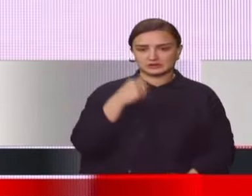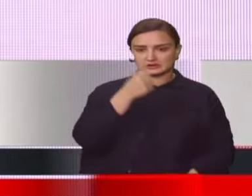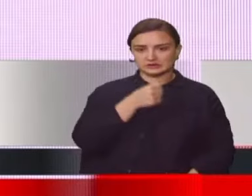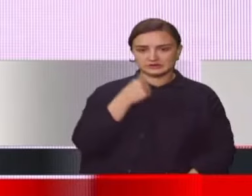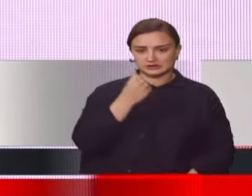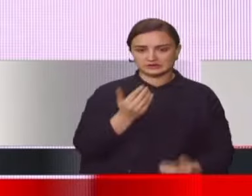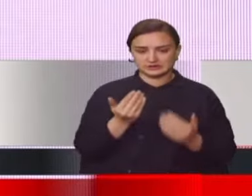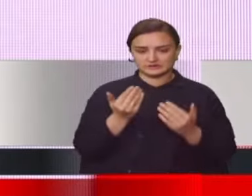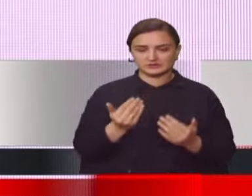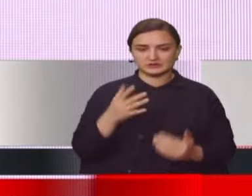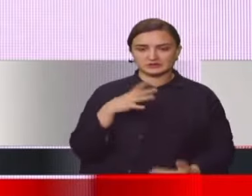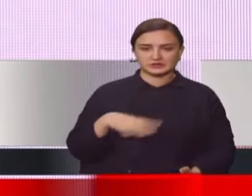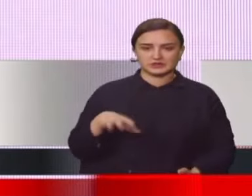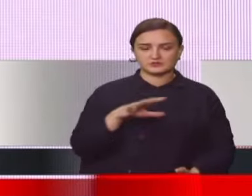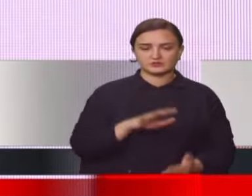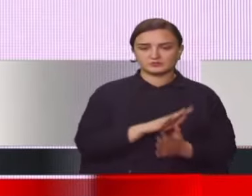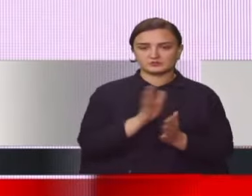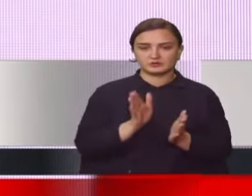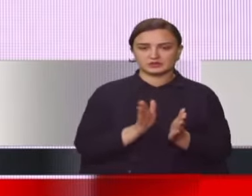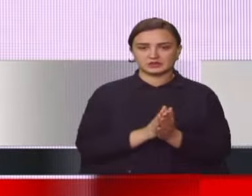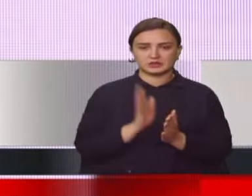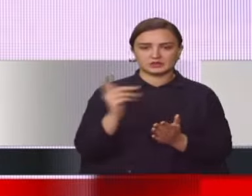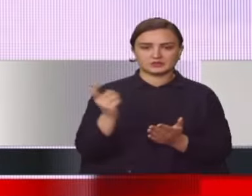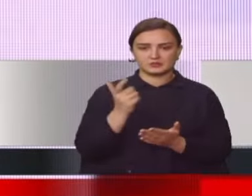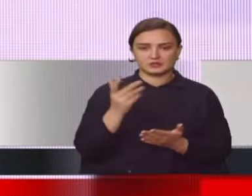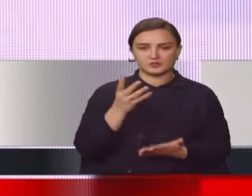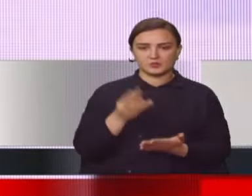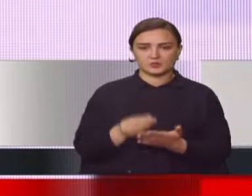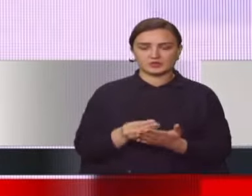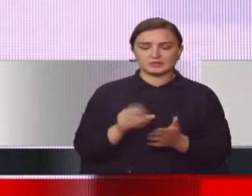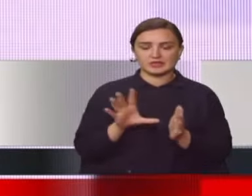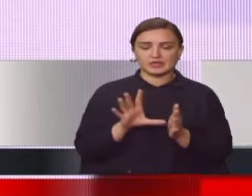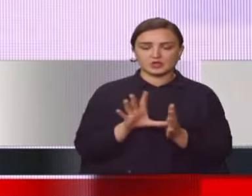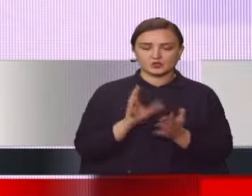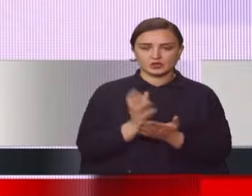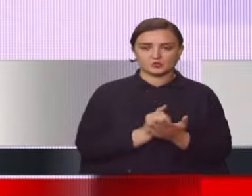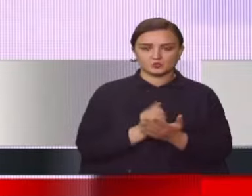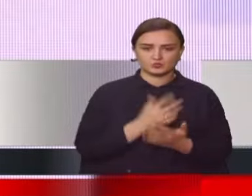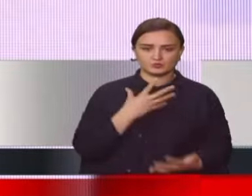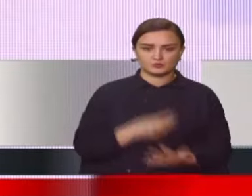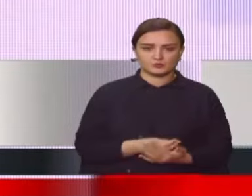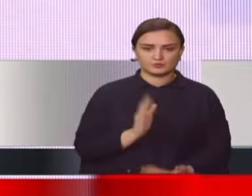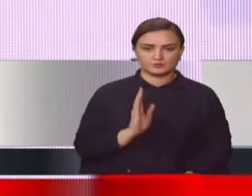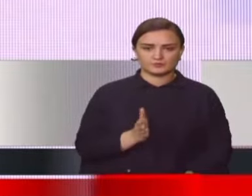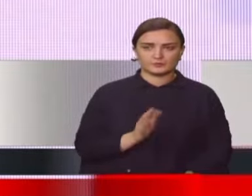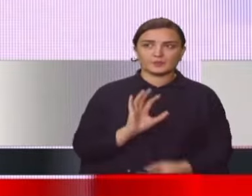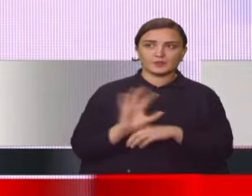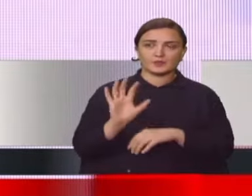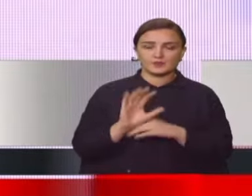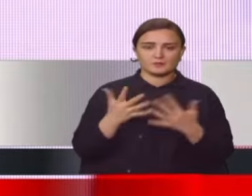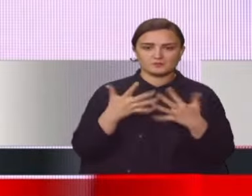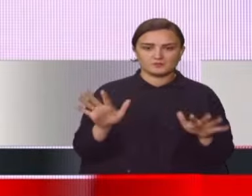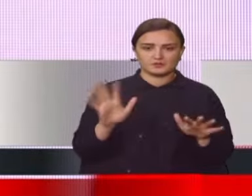წლისთვის ჩვენი ქვეყანა მთლიანად იქნება დამოუკიდებელი ენერგორესურსების მატარებელი. უფრო მეტიც, ჩვენ ექსპორტზე უფრო